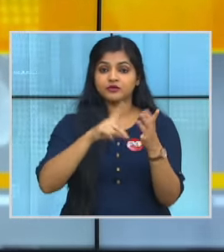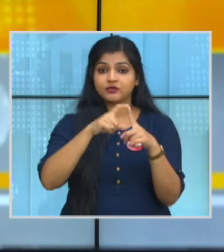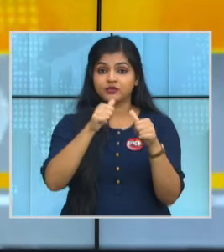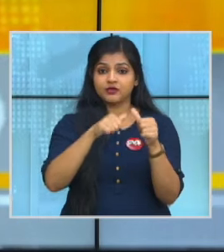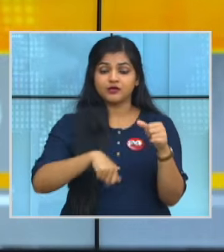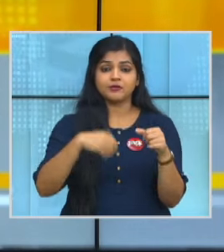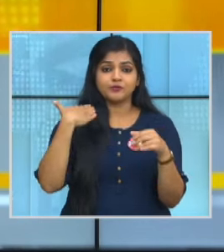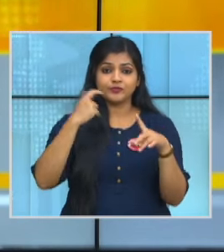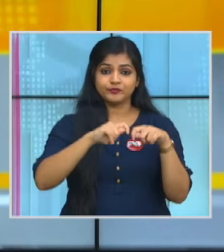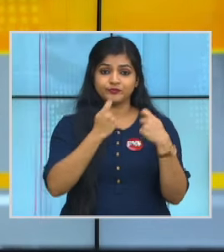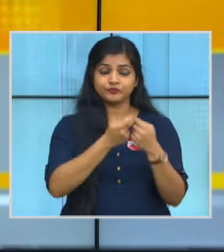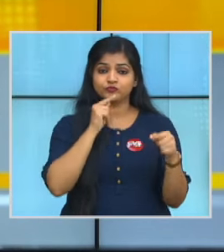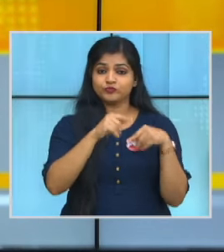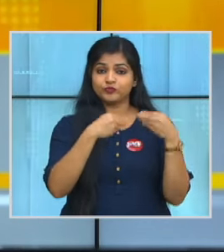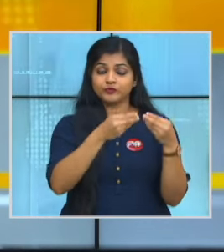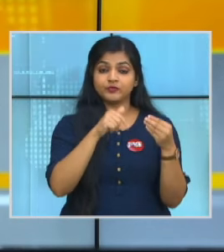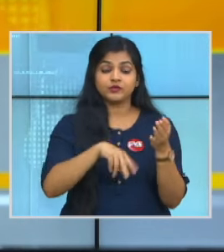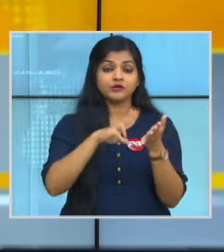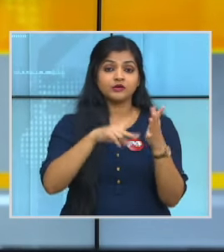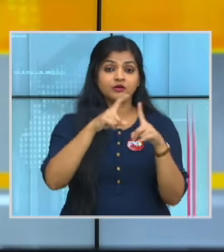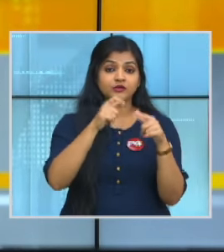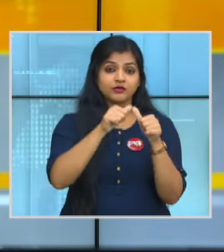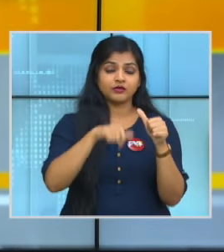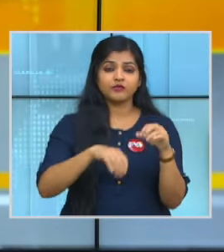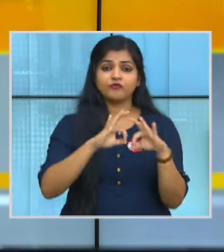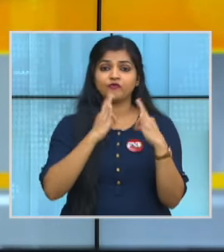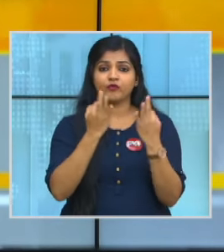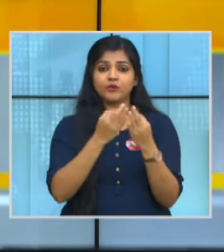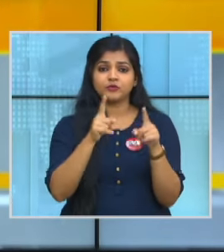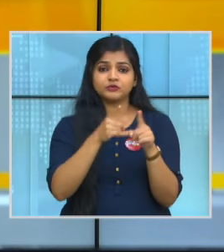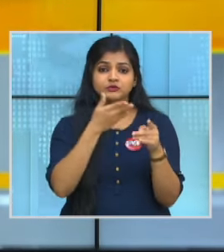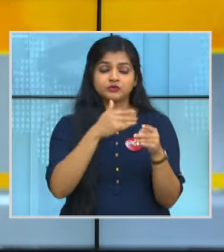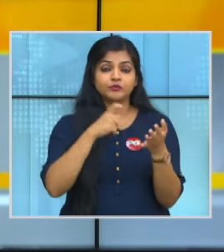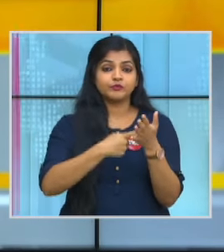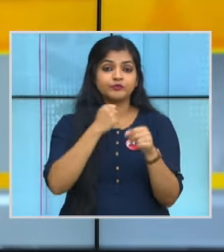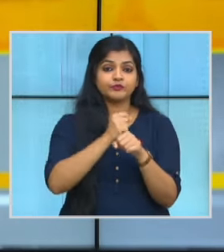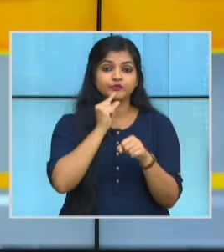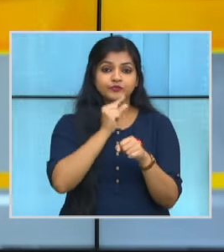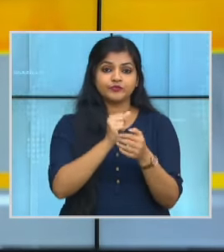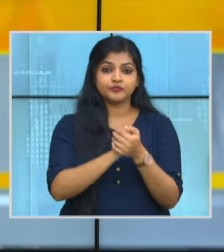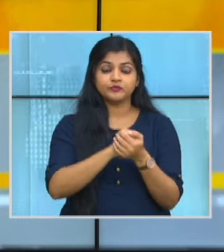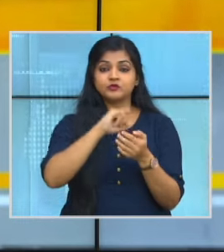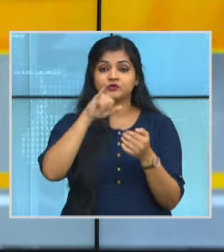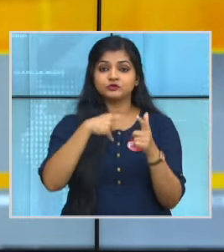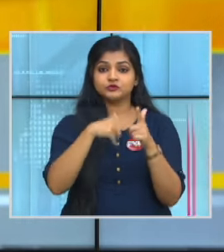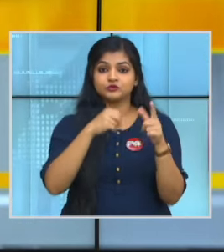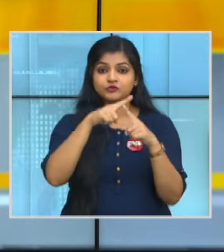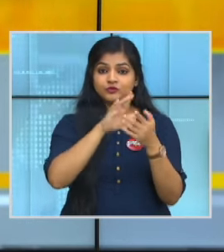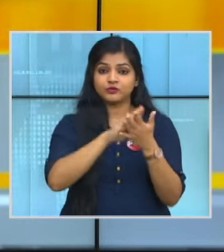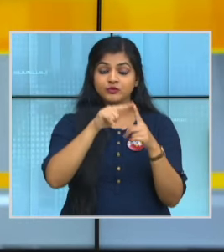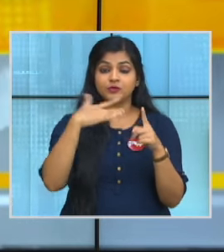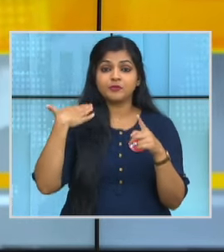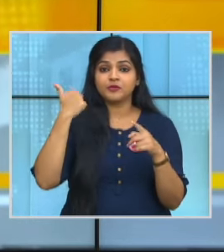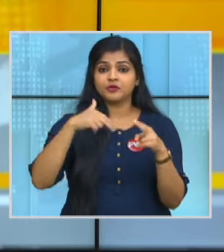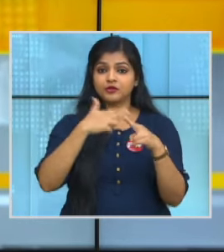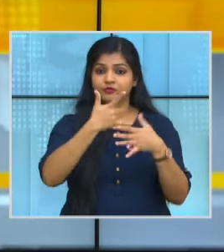നടത്തിയ ഒരു വിമർശനത്തിലേക്കാണ് ഇനി. NDA മന്ത്രിസഭ കുടുംബ കൂട്ടായ്മ എന്നാണ് രാഹുൽ ഗാന്ധി വിമർശിച്ചത്. ജ്യോതിരാദിത്യ സിന്ധ്യ ഉൾപ്പെടെ 20 മന്ത്രിമാരുടെ